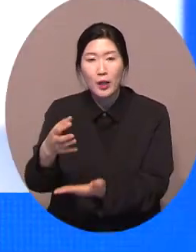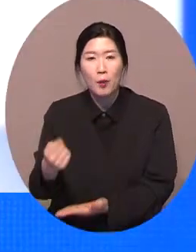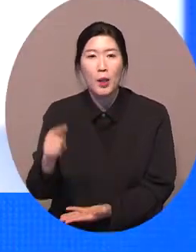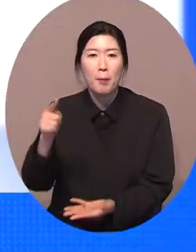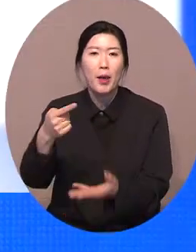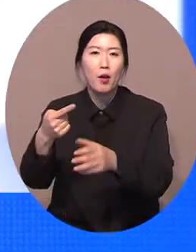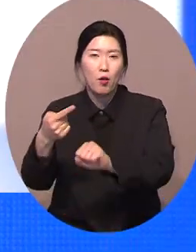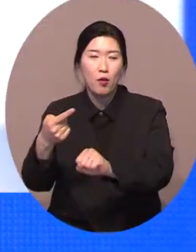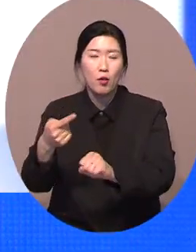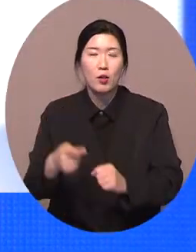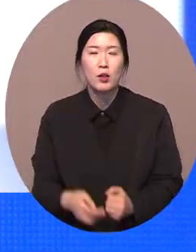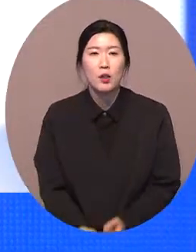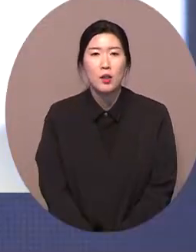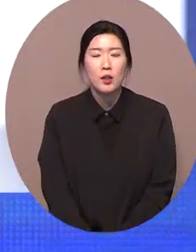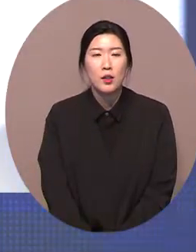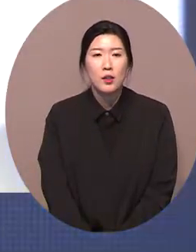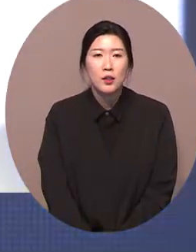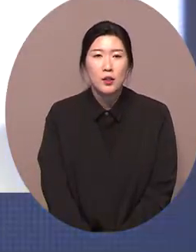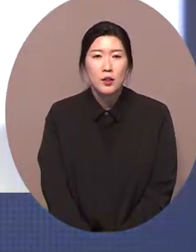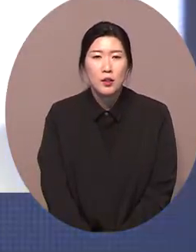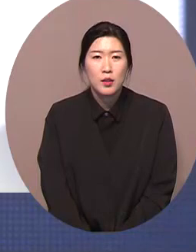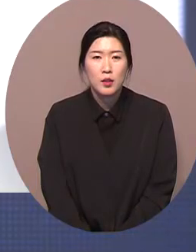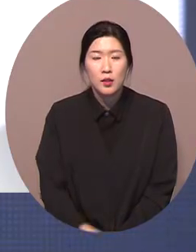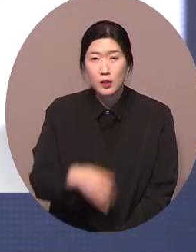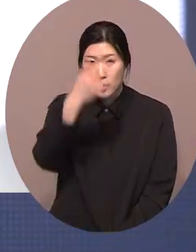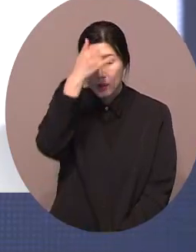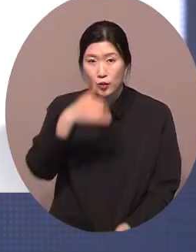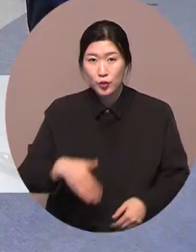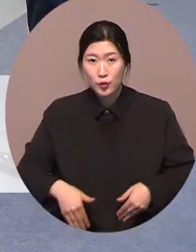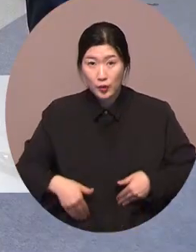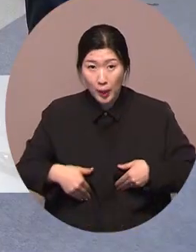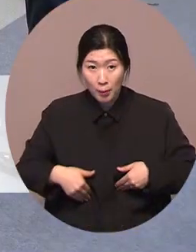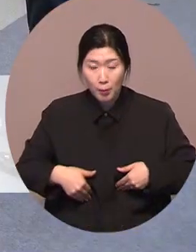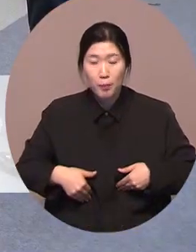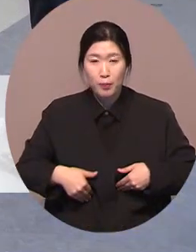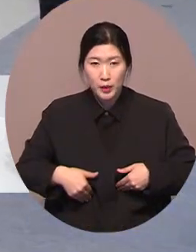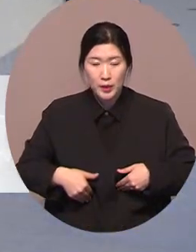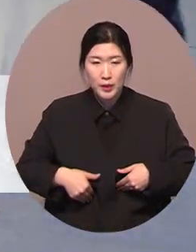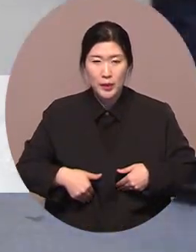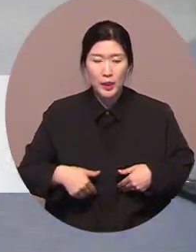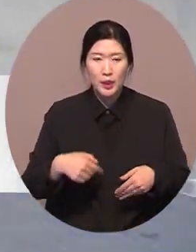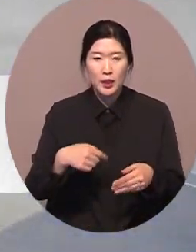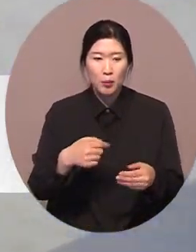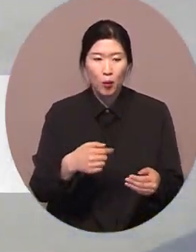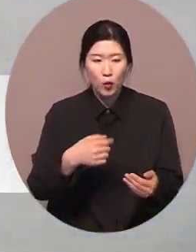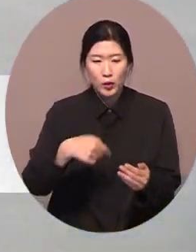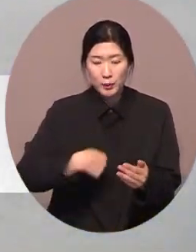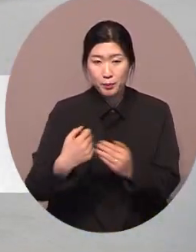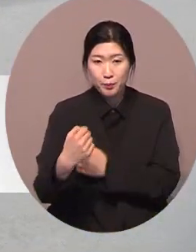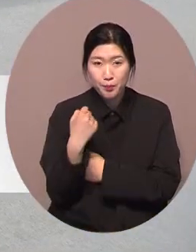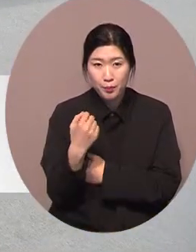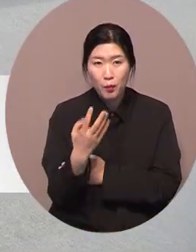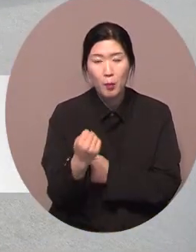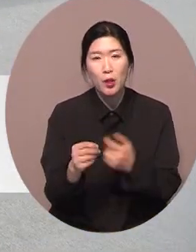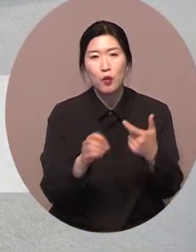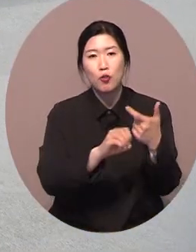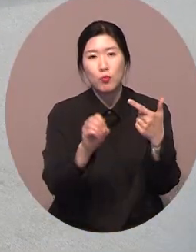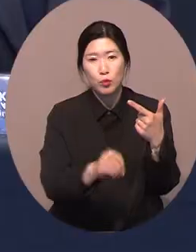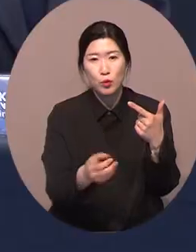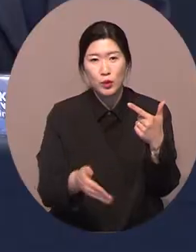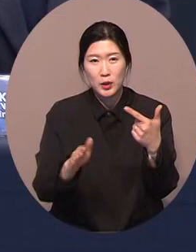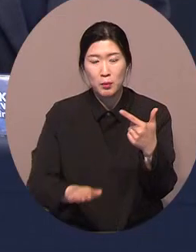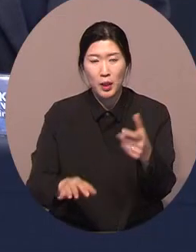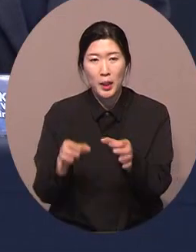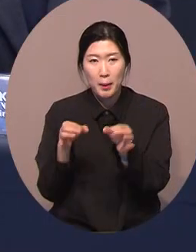조성하기로 했습니다 충남은 국내 지역내 총생산의 6% 차지하지만 벤처 투자금 유 유치